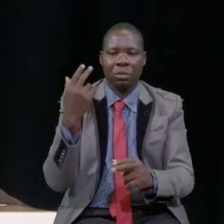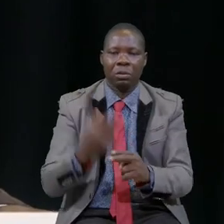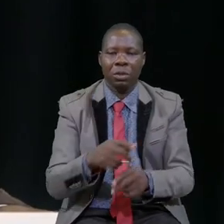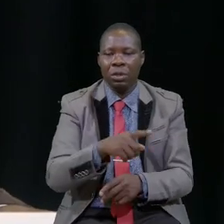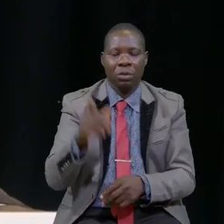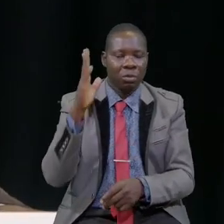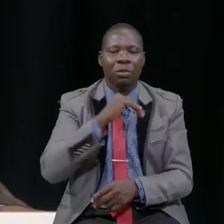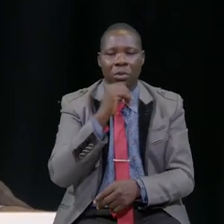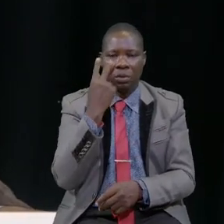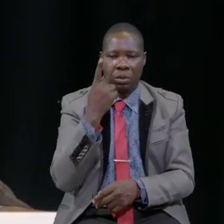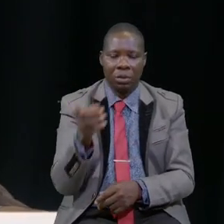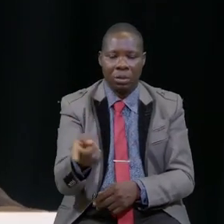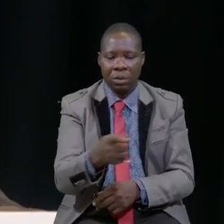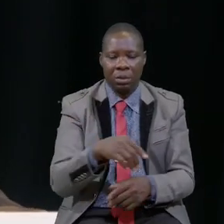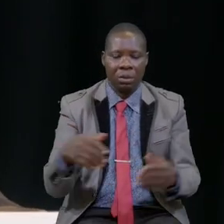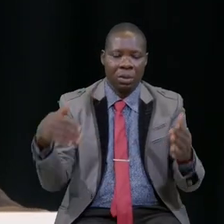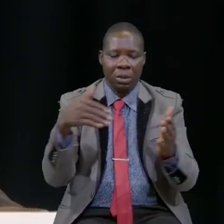Tu ne les verras plus.